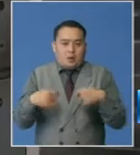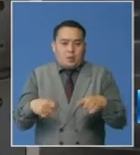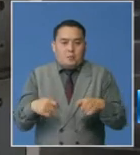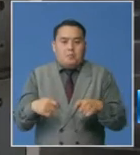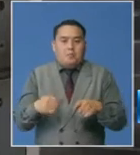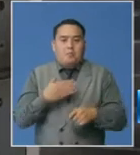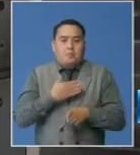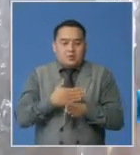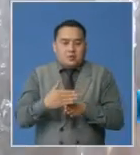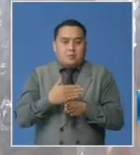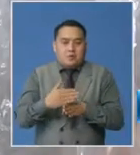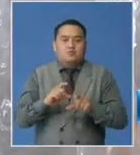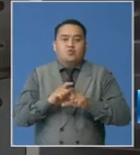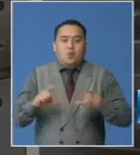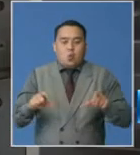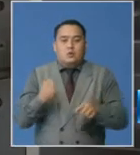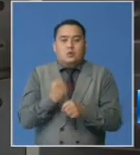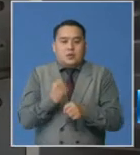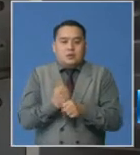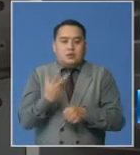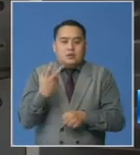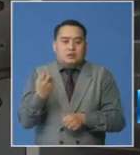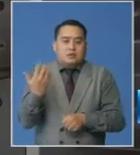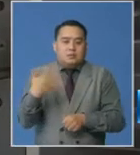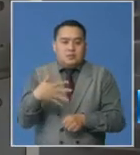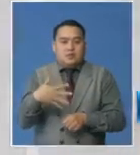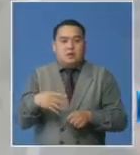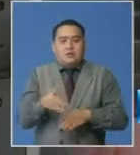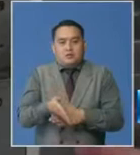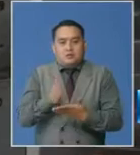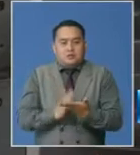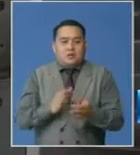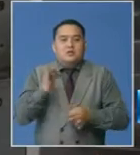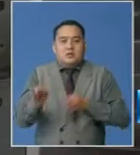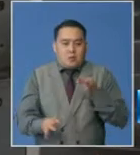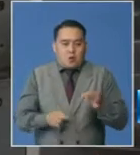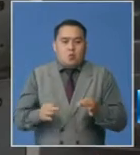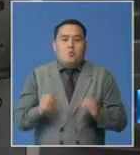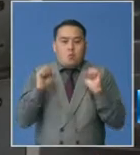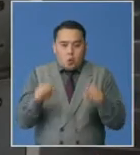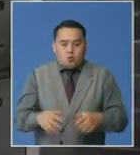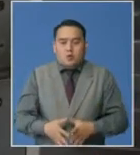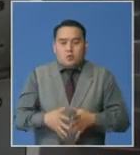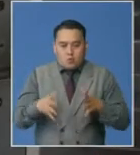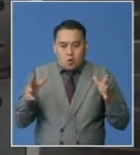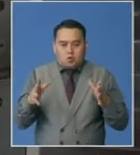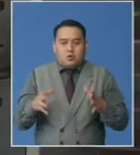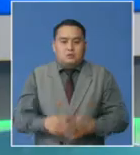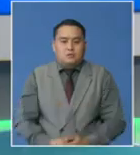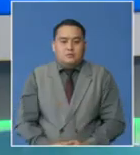понемножку делали булочки школу. 250-300 булок у нас за смену получается. Можно будет еще больше делать, конечно, нам.